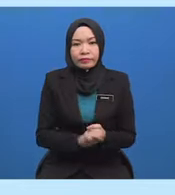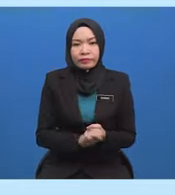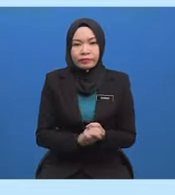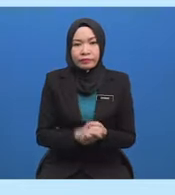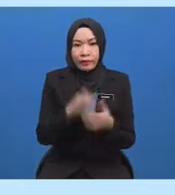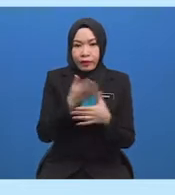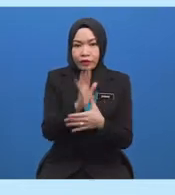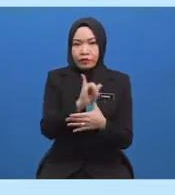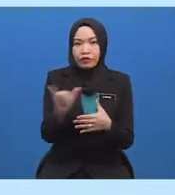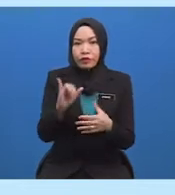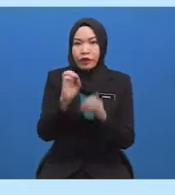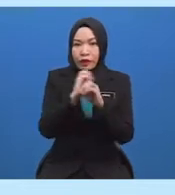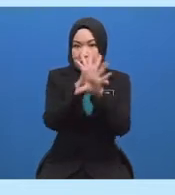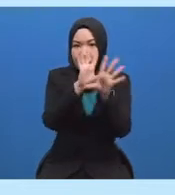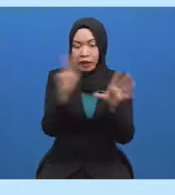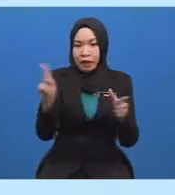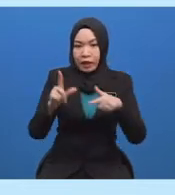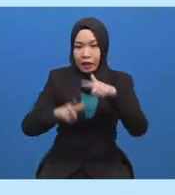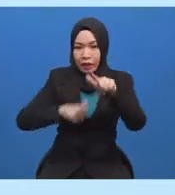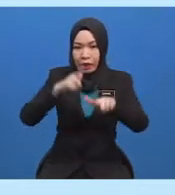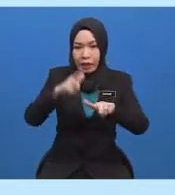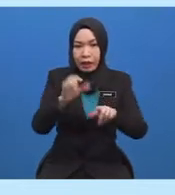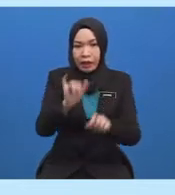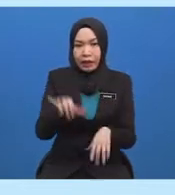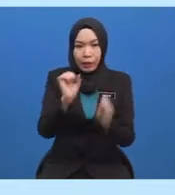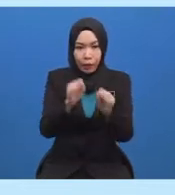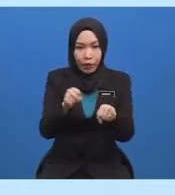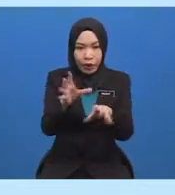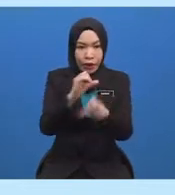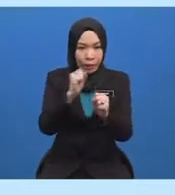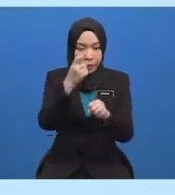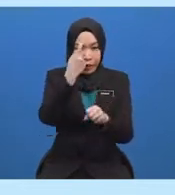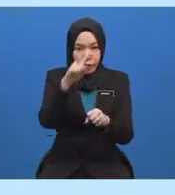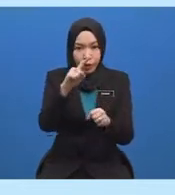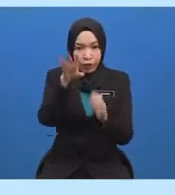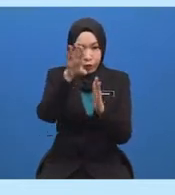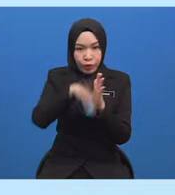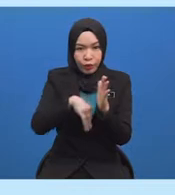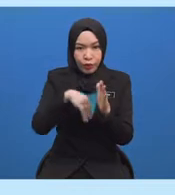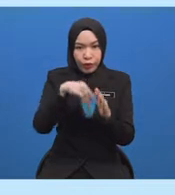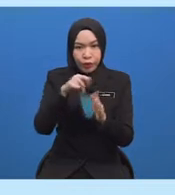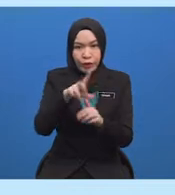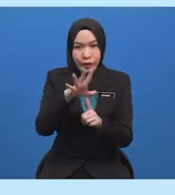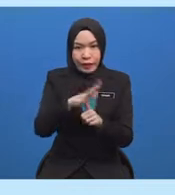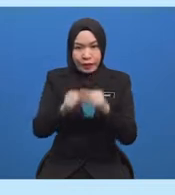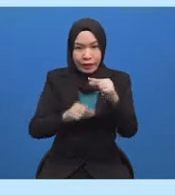yang boleh diambil untuk mengurangkan kesan gerakkan jisim